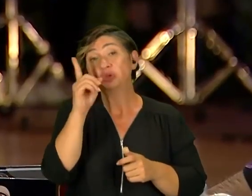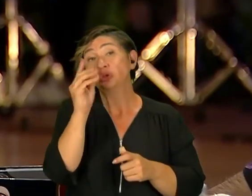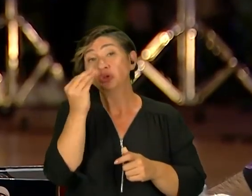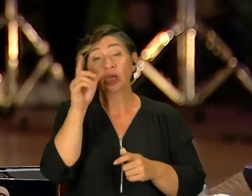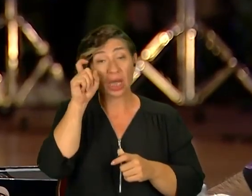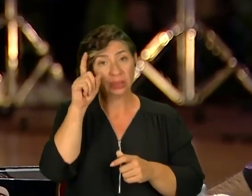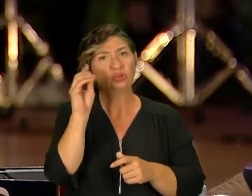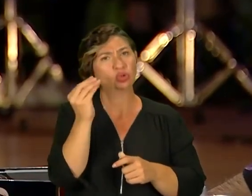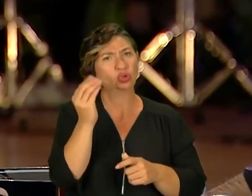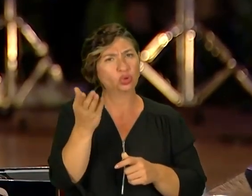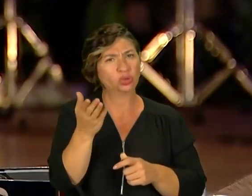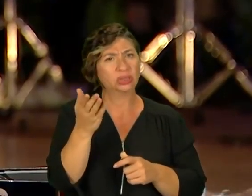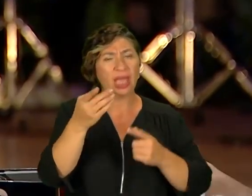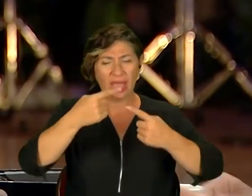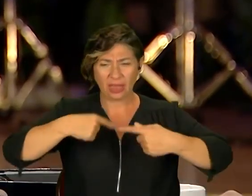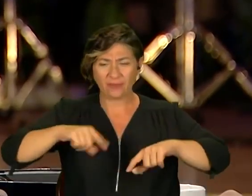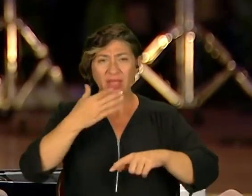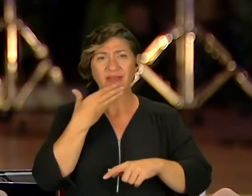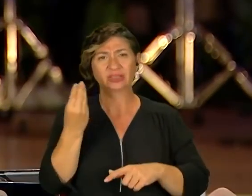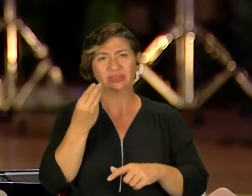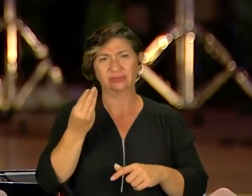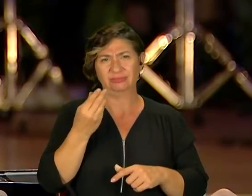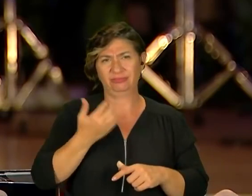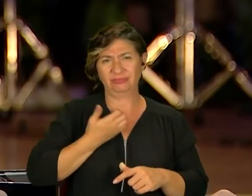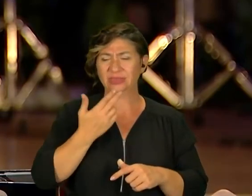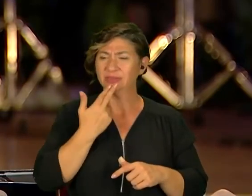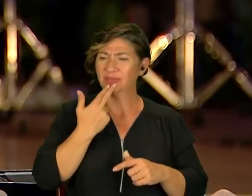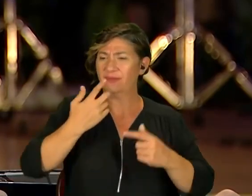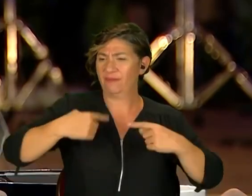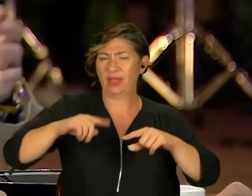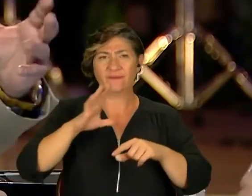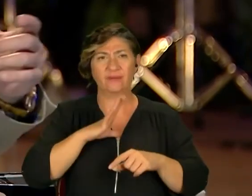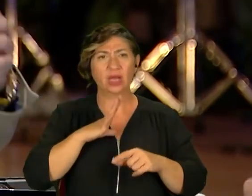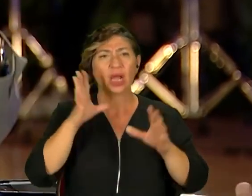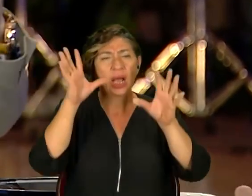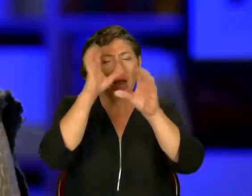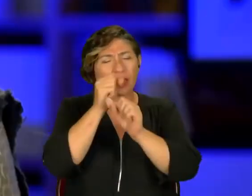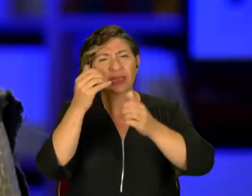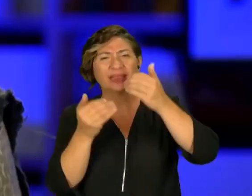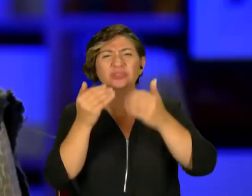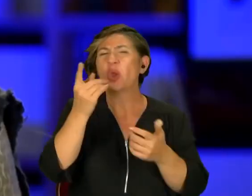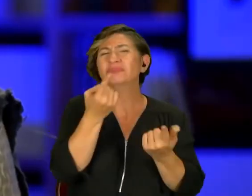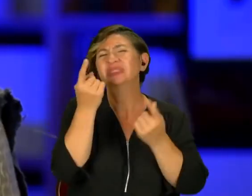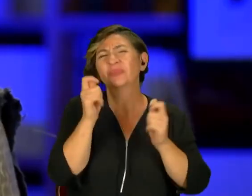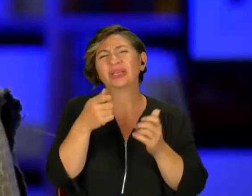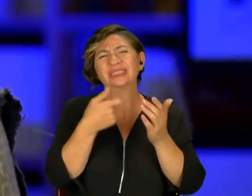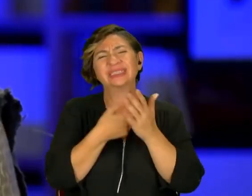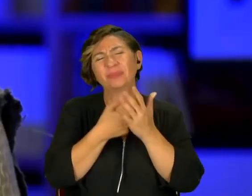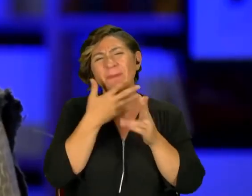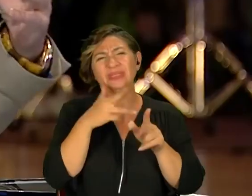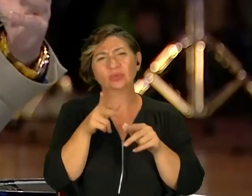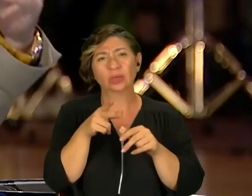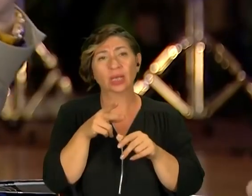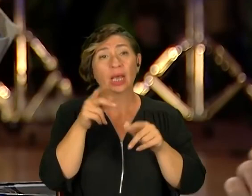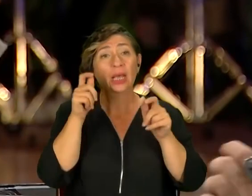çocuk, akıllı bir çocuk. Etrafta yakışıklı bir oğlan, etrafında kızlar var falan filan. Karanlıkta Dans, böyle bir şey yapıyorlar. Ama ismi buna